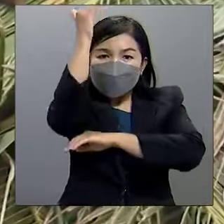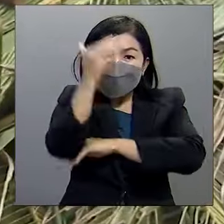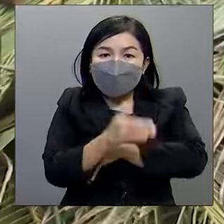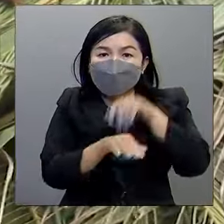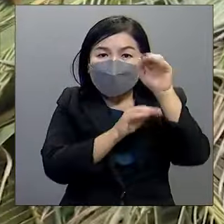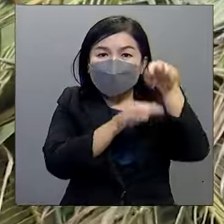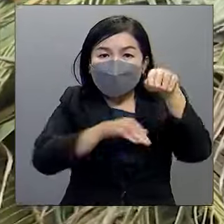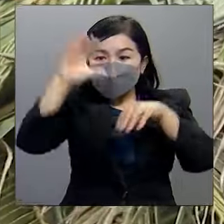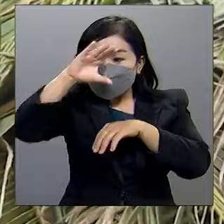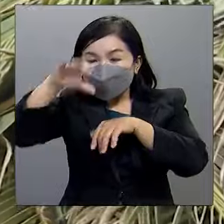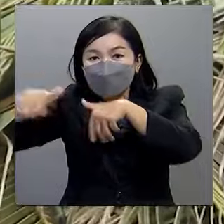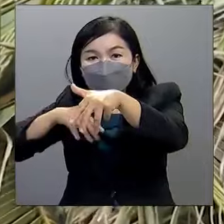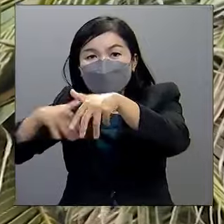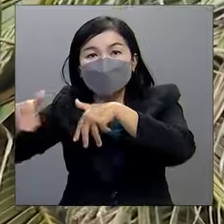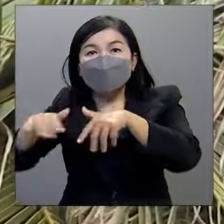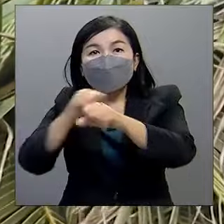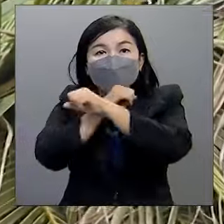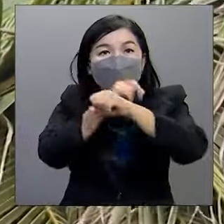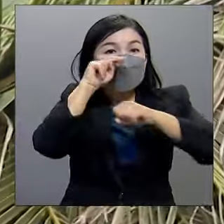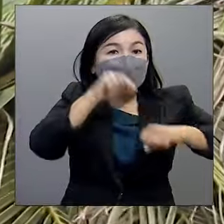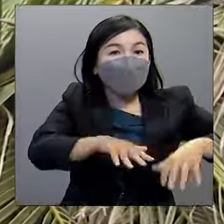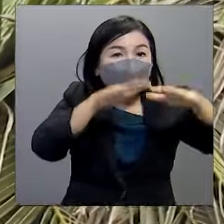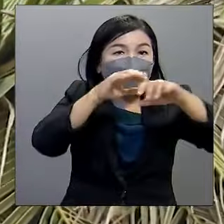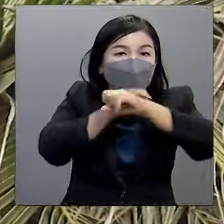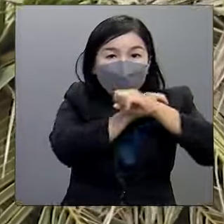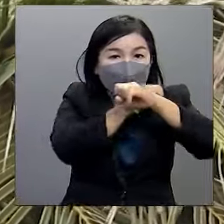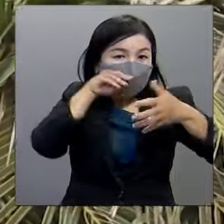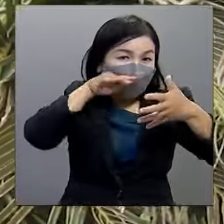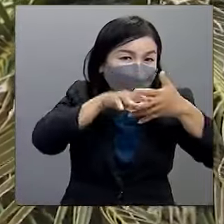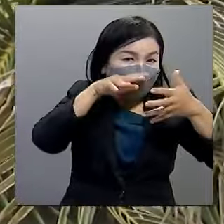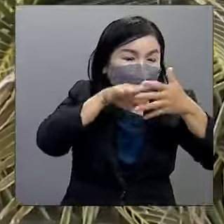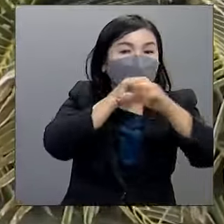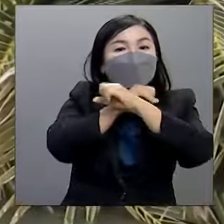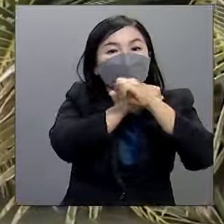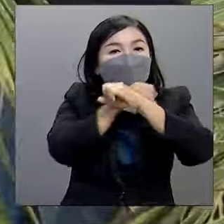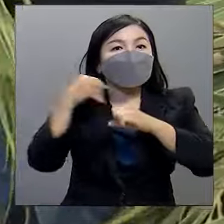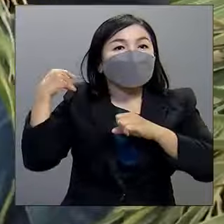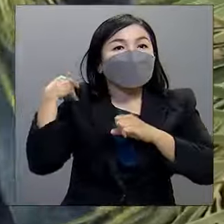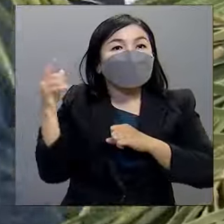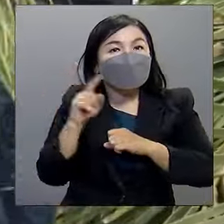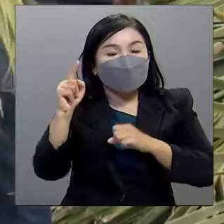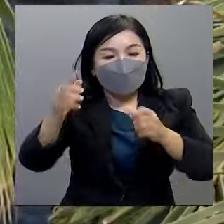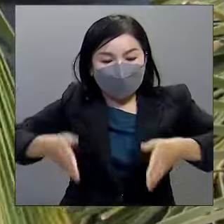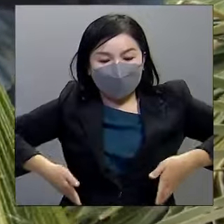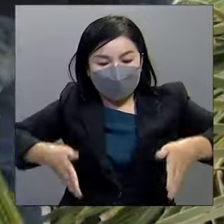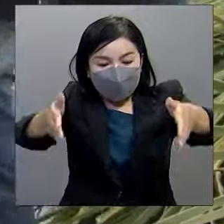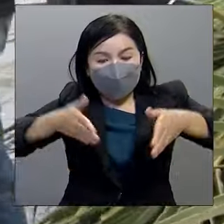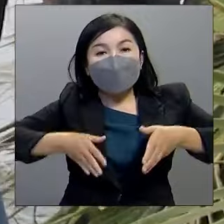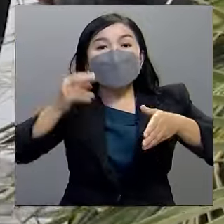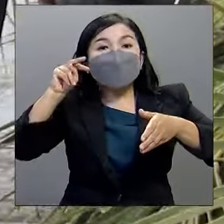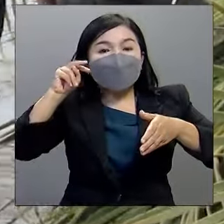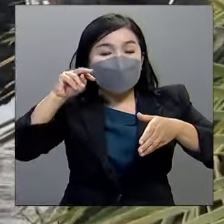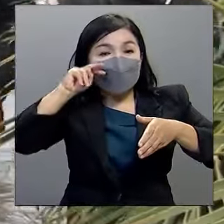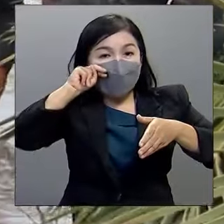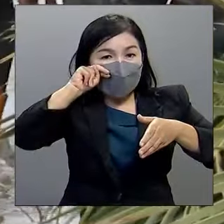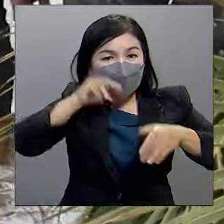ได้ในหมู่บ้านเนี่ยมาปิดกั้นน้ำบริเวณถนนสายวังจิกบ้านวังเทโพซึ่งเป็นถนนสายหลักเข้าออกในหมู่บ้านนะค